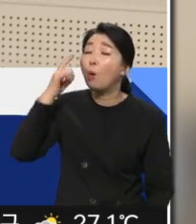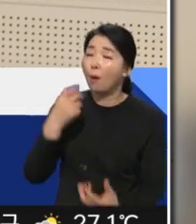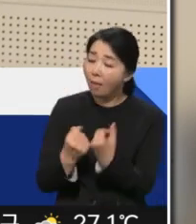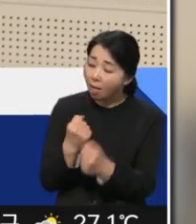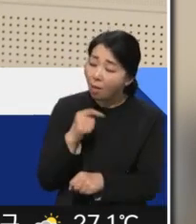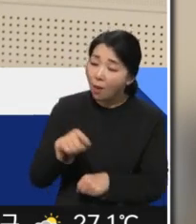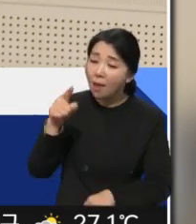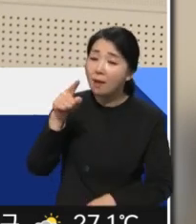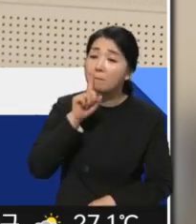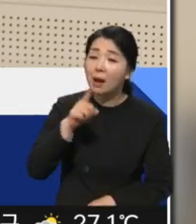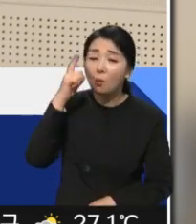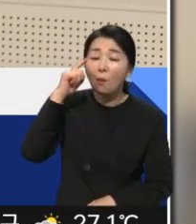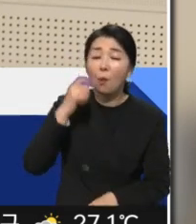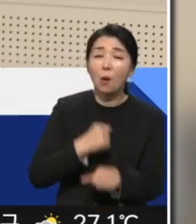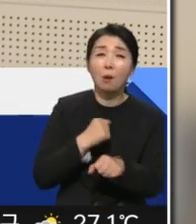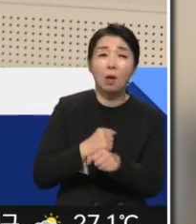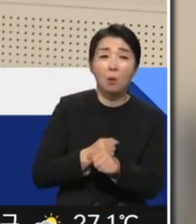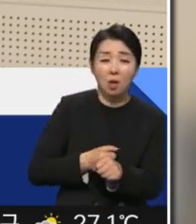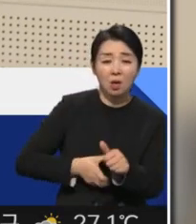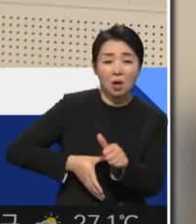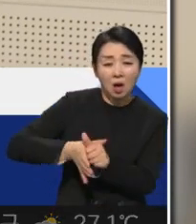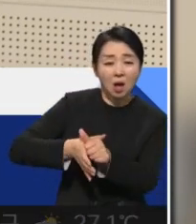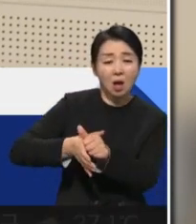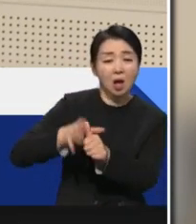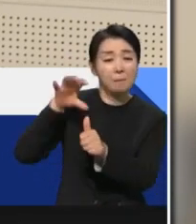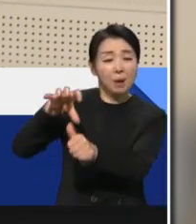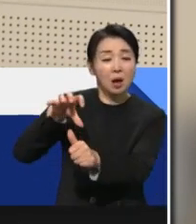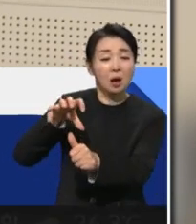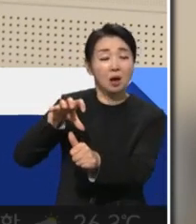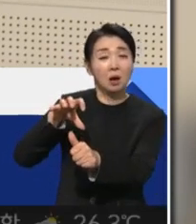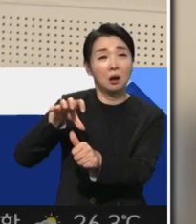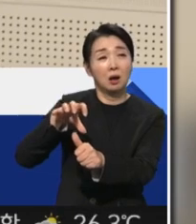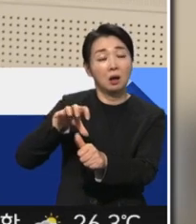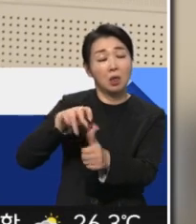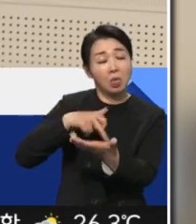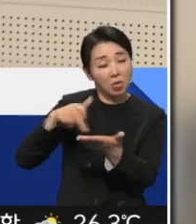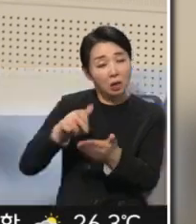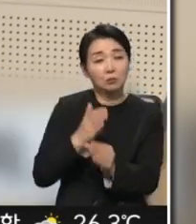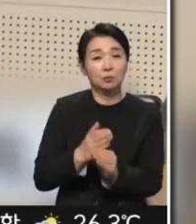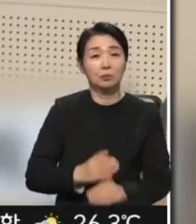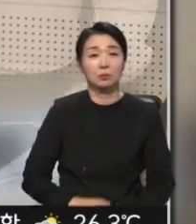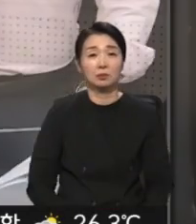걸 했냐 그리고 강하게 이렇게 뭔가 압박하는 메시지를 이제 하고 있고